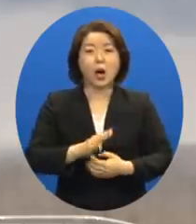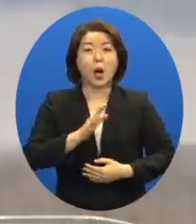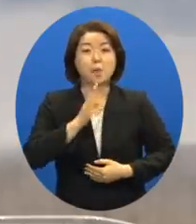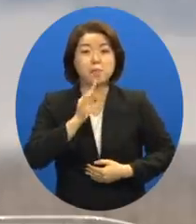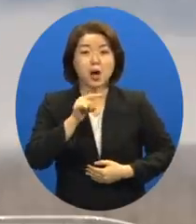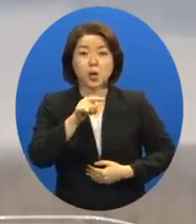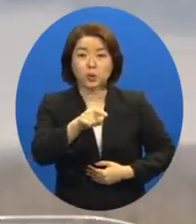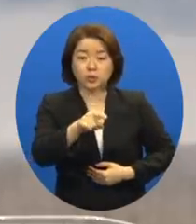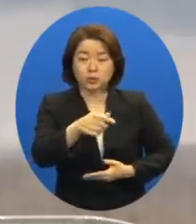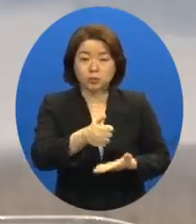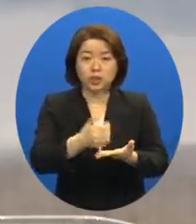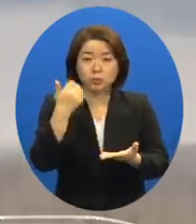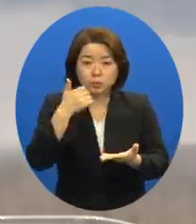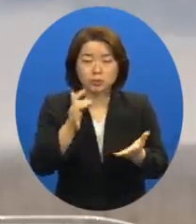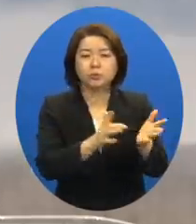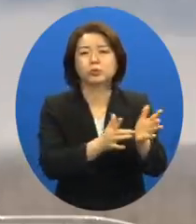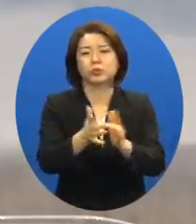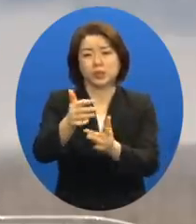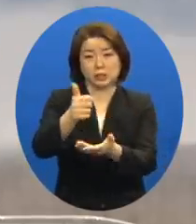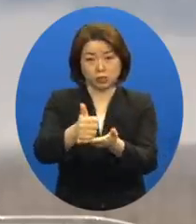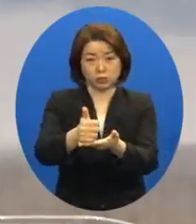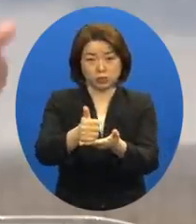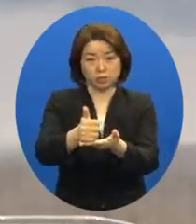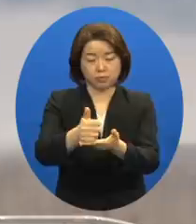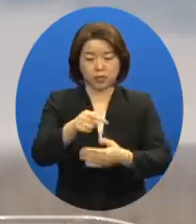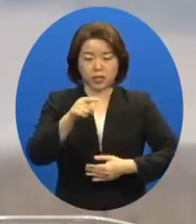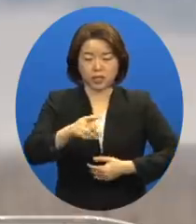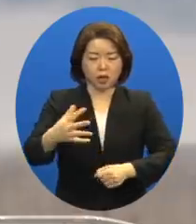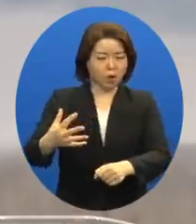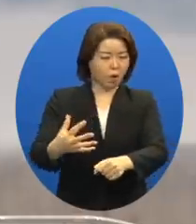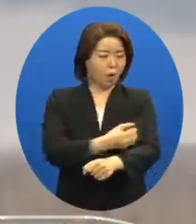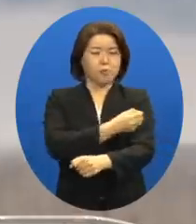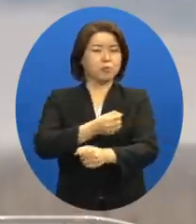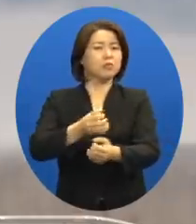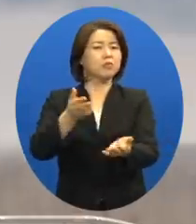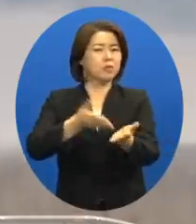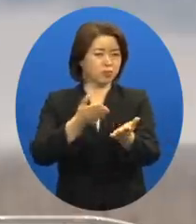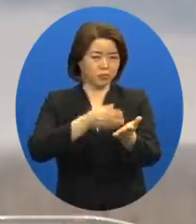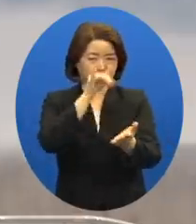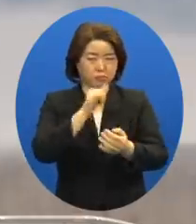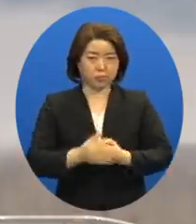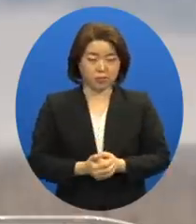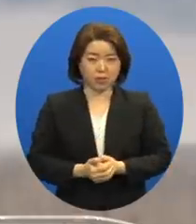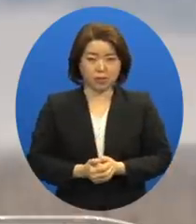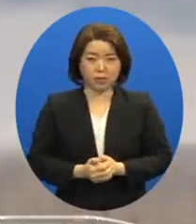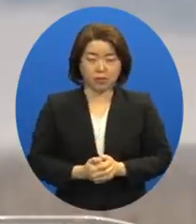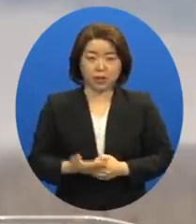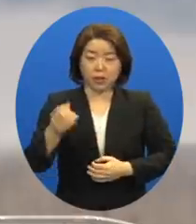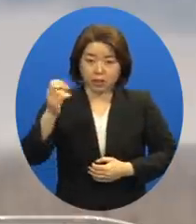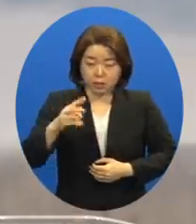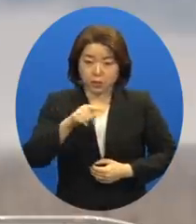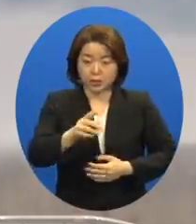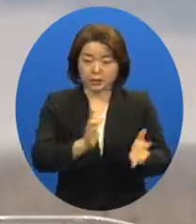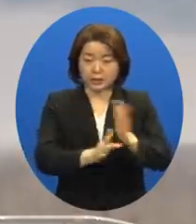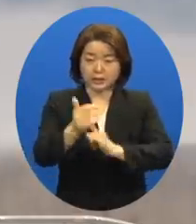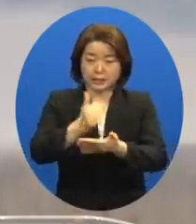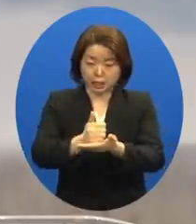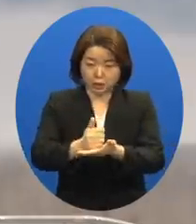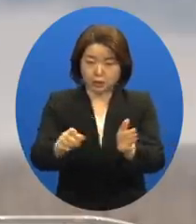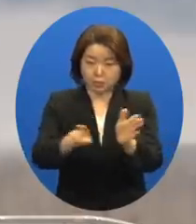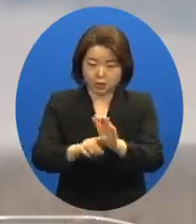예수 그리스도시다. 이건 엄청난 소식 아닙니까? 그리고 그 예수님을 믿는 모든